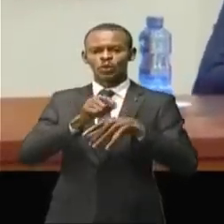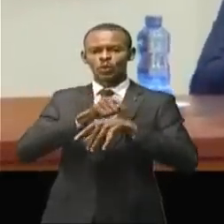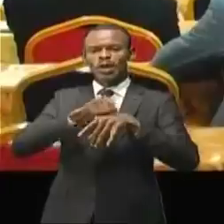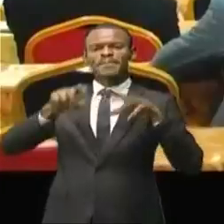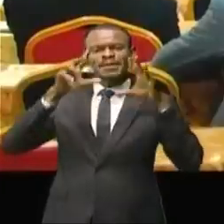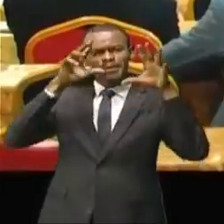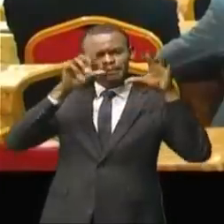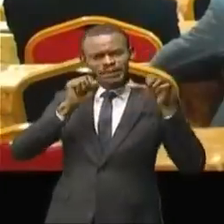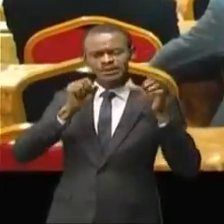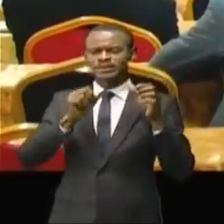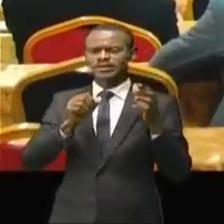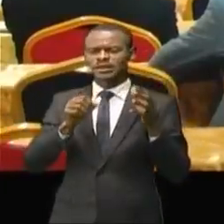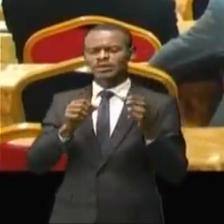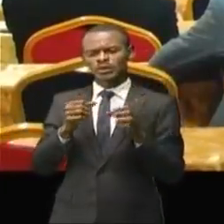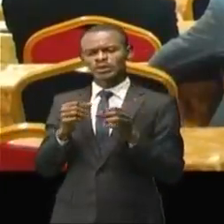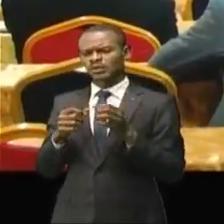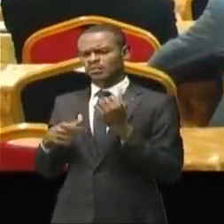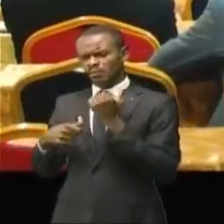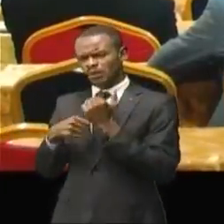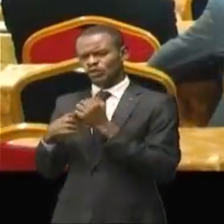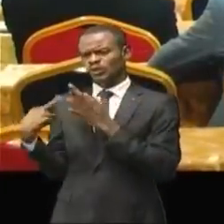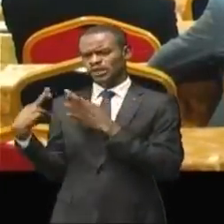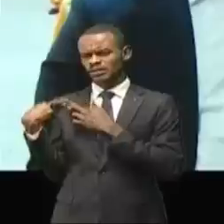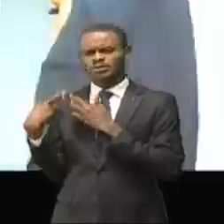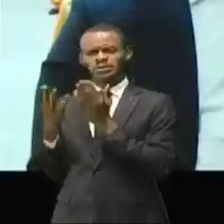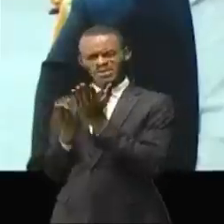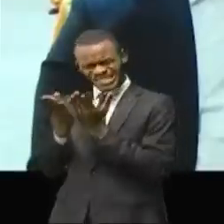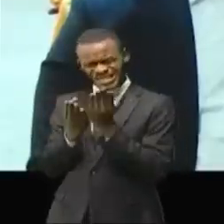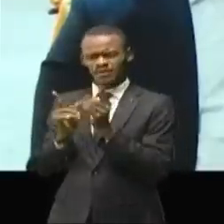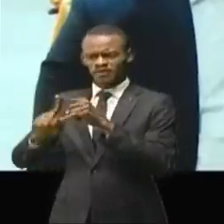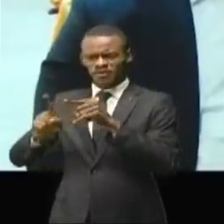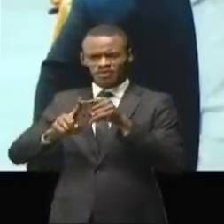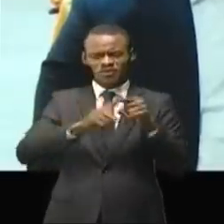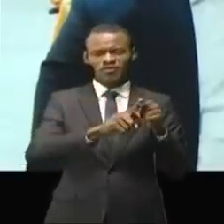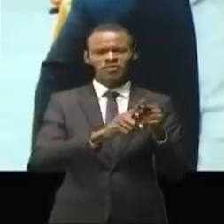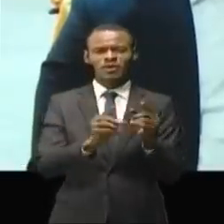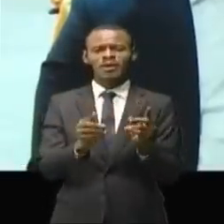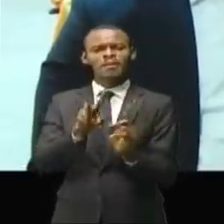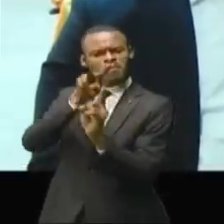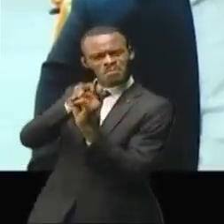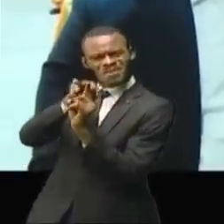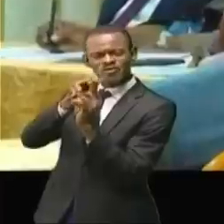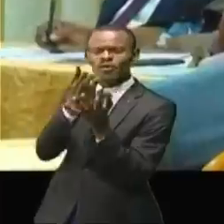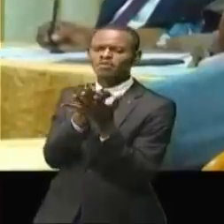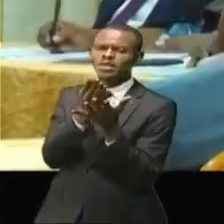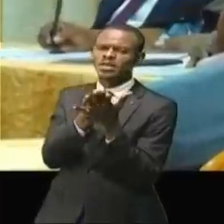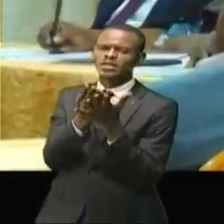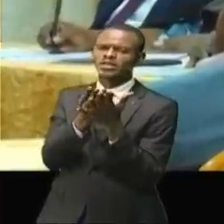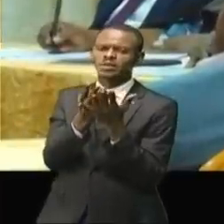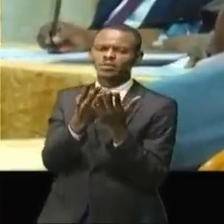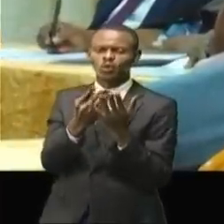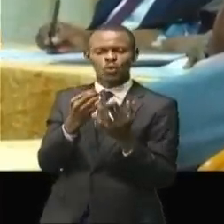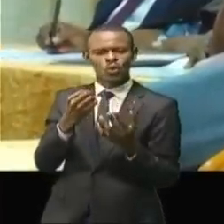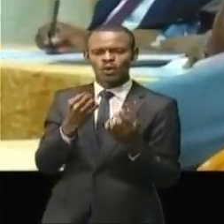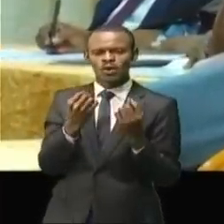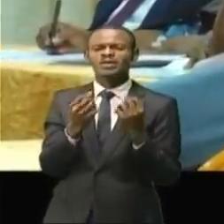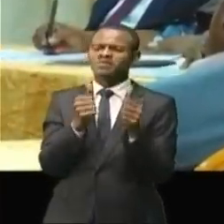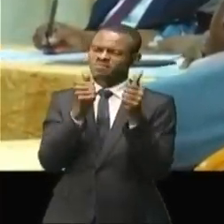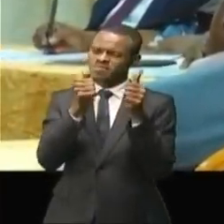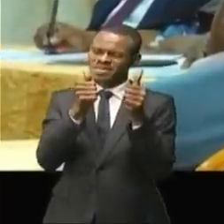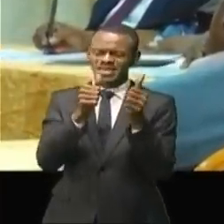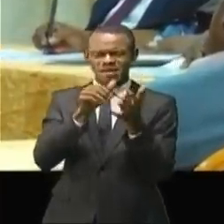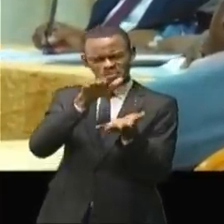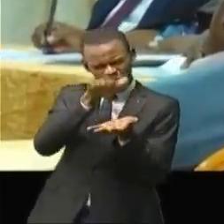exhorte les responsables de chaque service au réalisme dans la présentation des prévisions budgétaires des